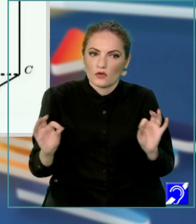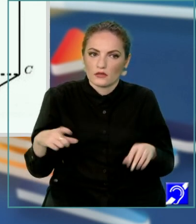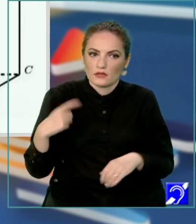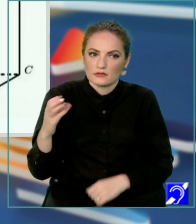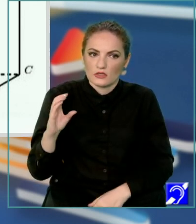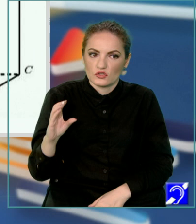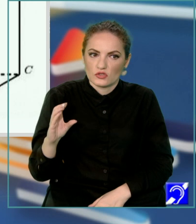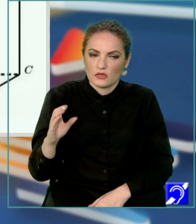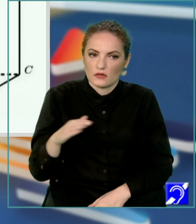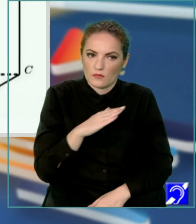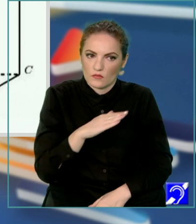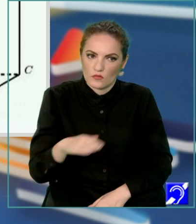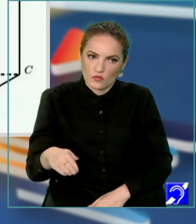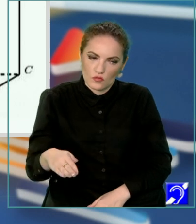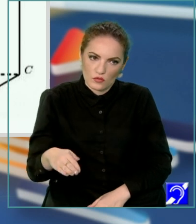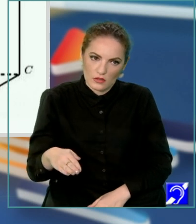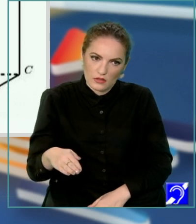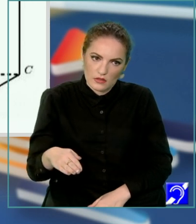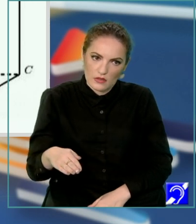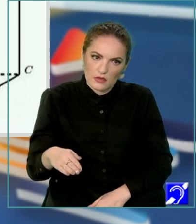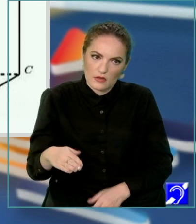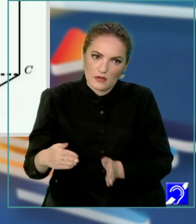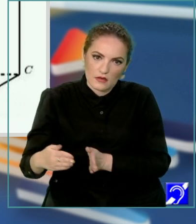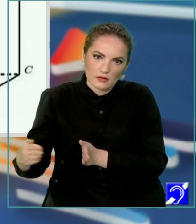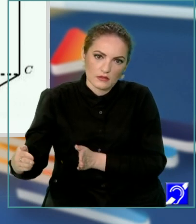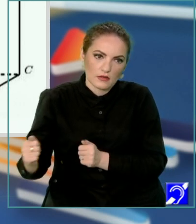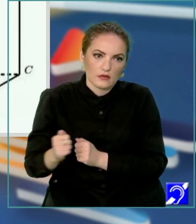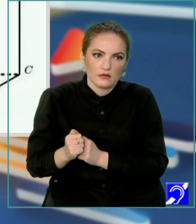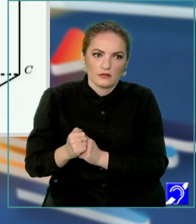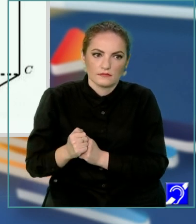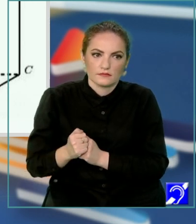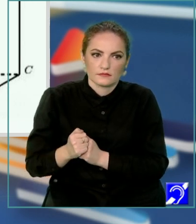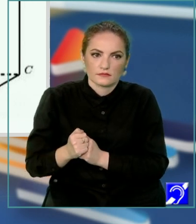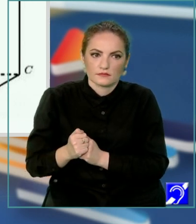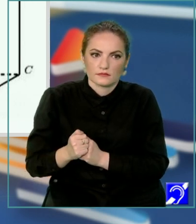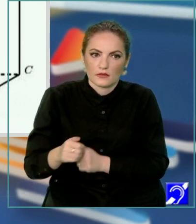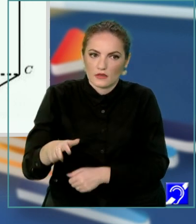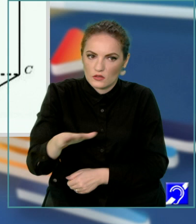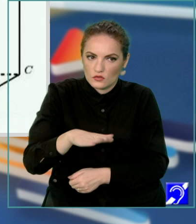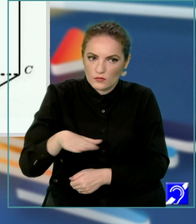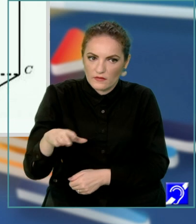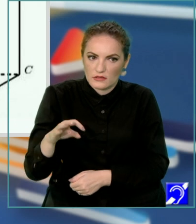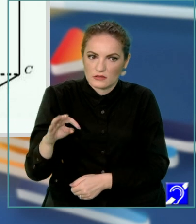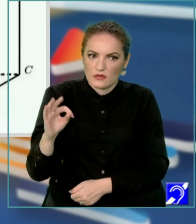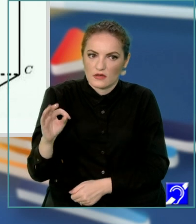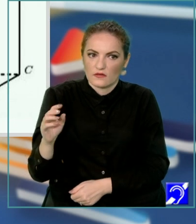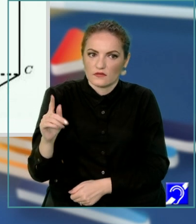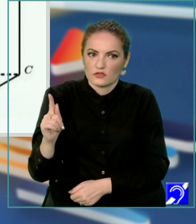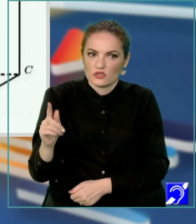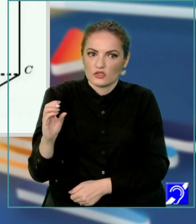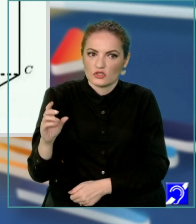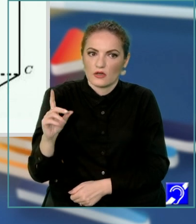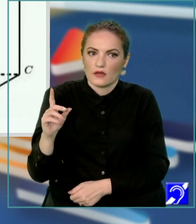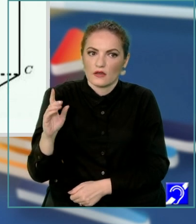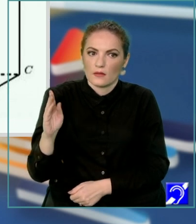laterală suprafața f g c b este a baza b față